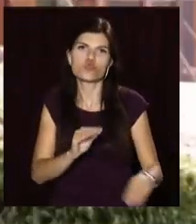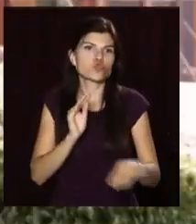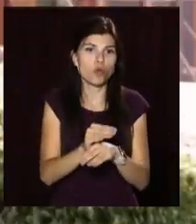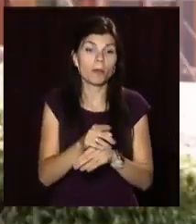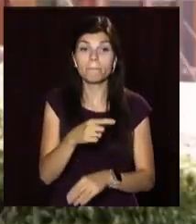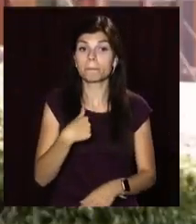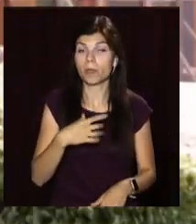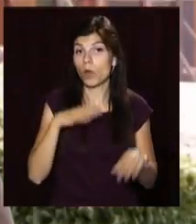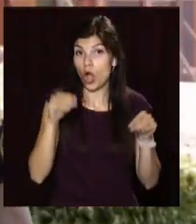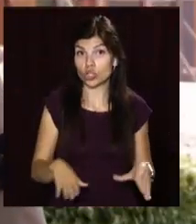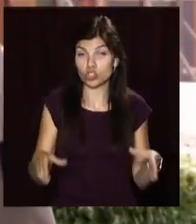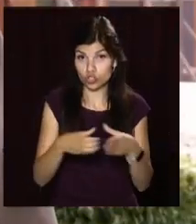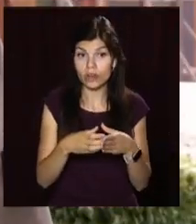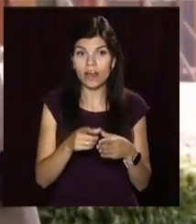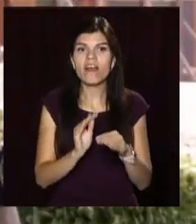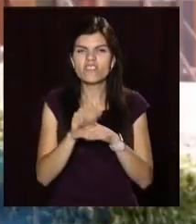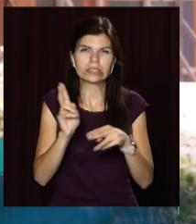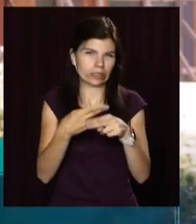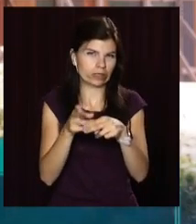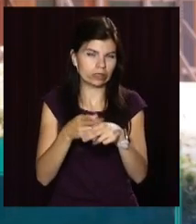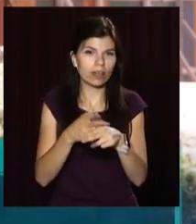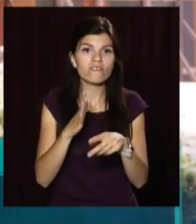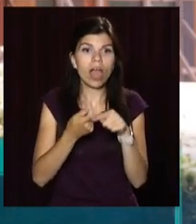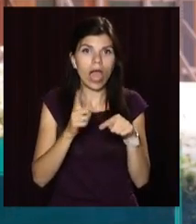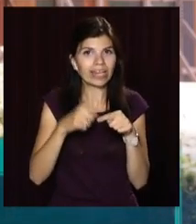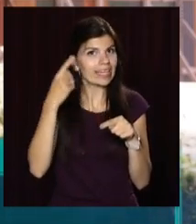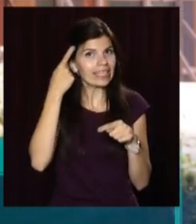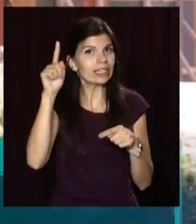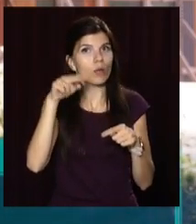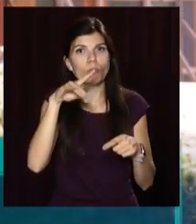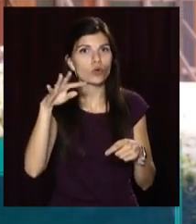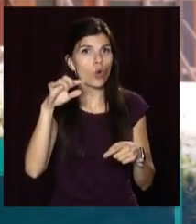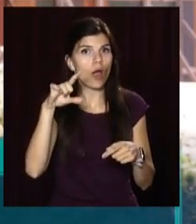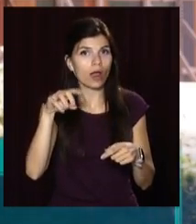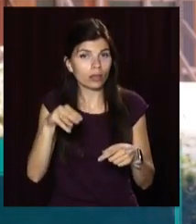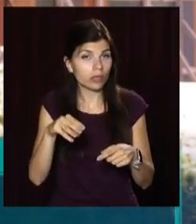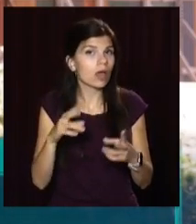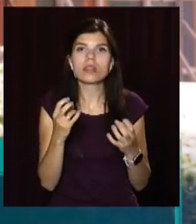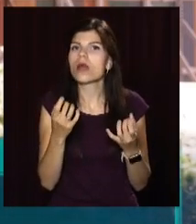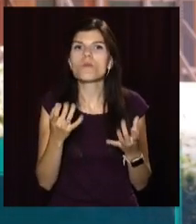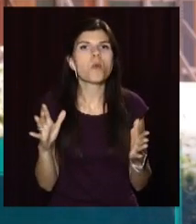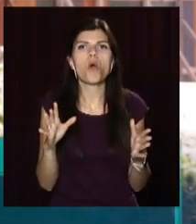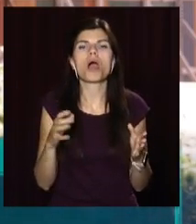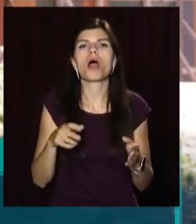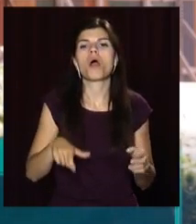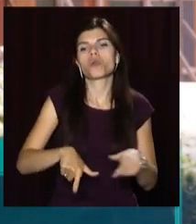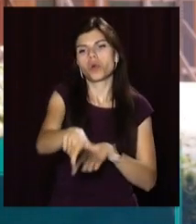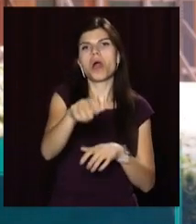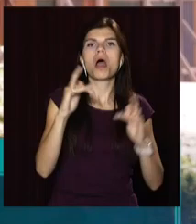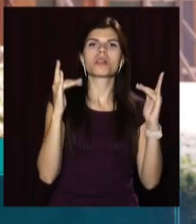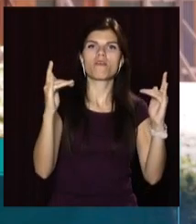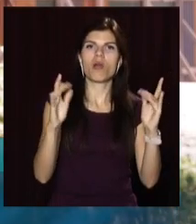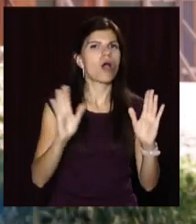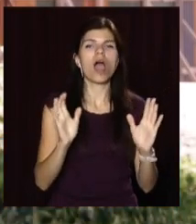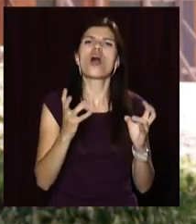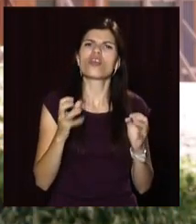було прийнято рішення внести коректировки в цей проєкт і зробити не просто тротуарні дорожки і лавочки, а